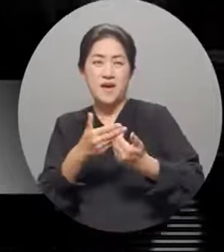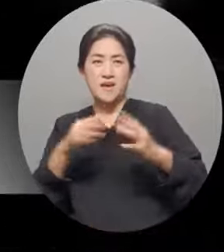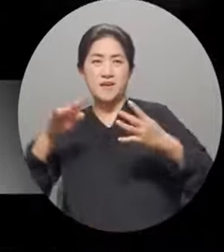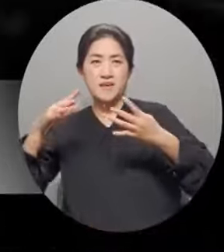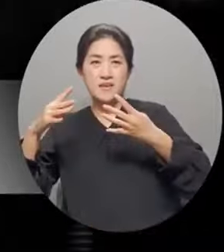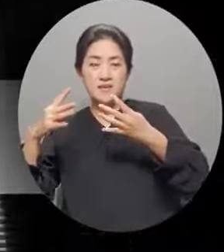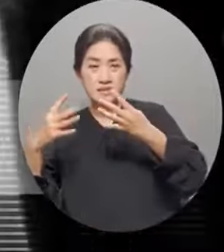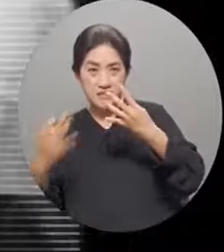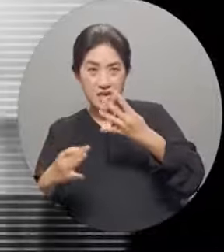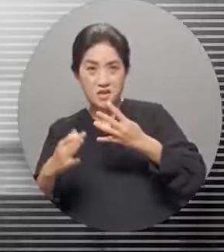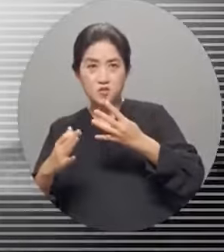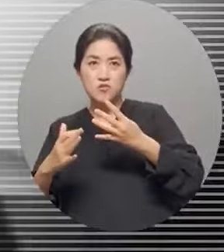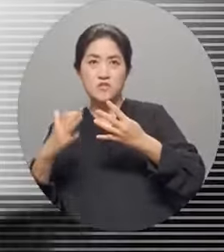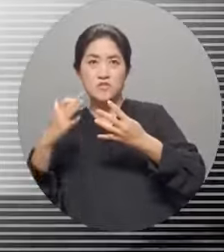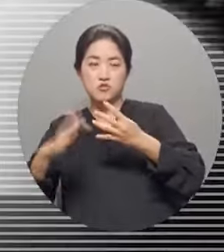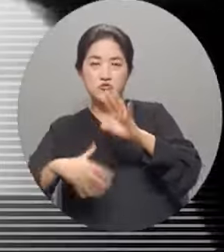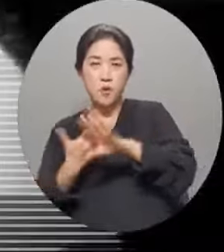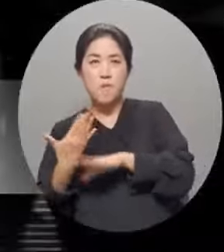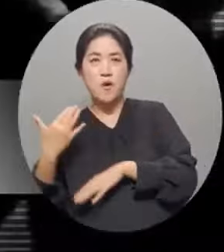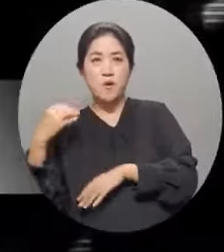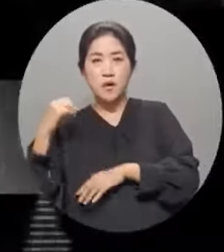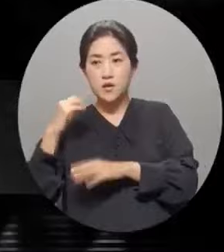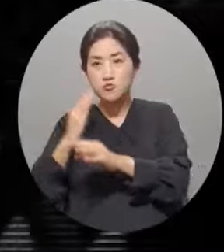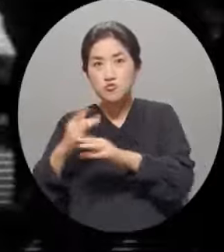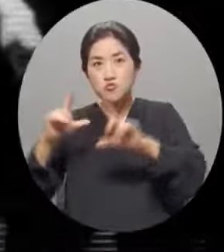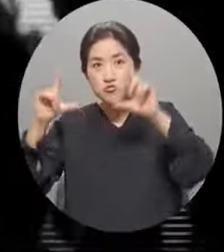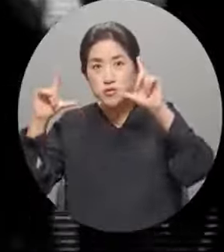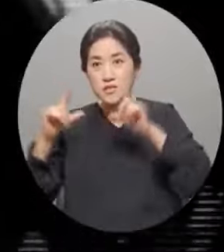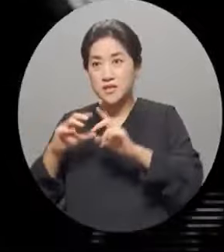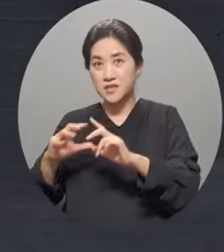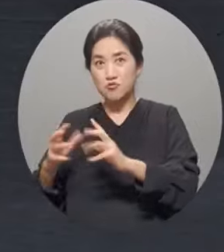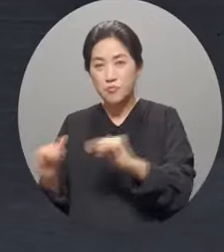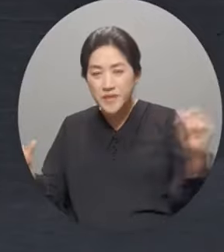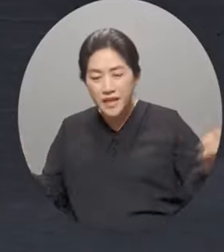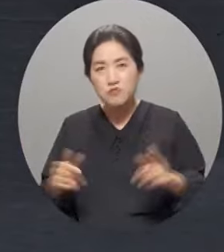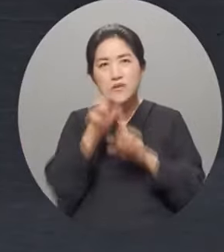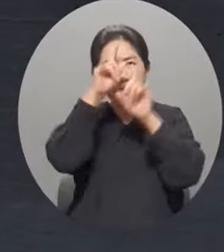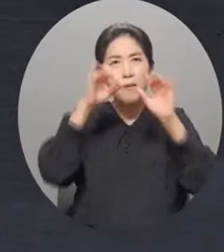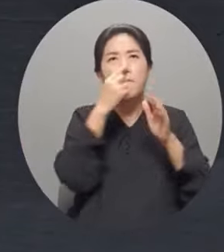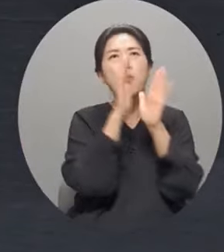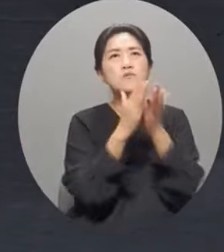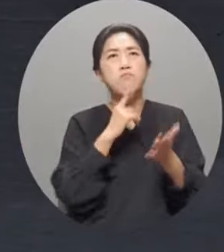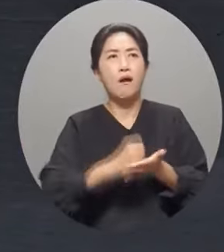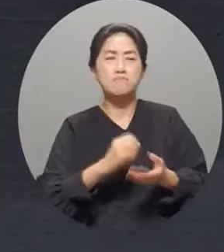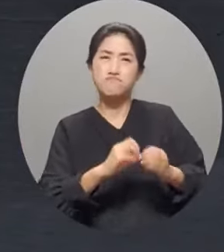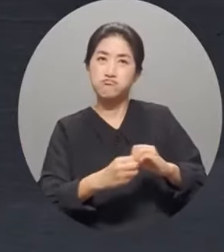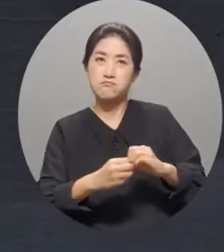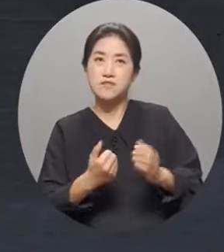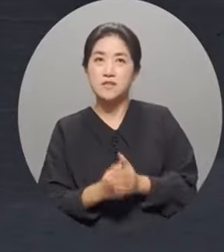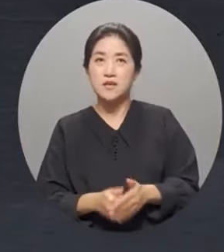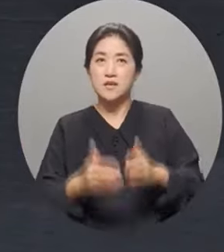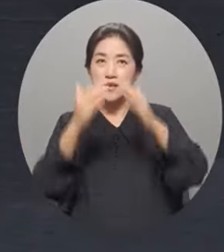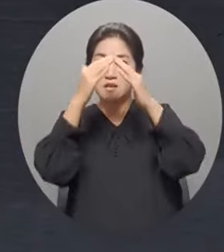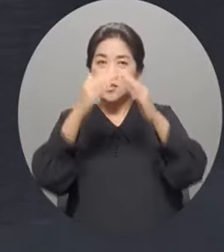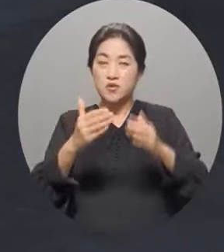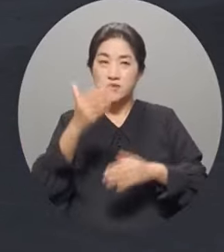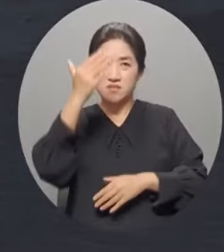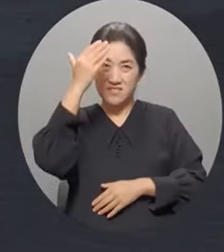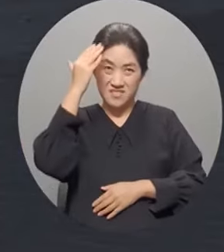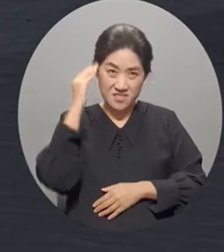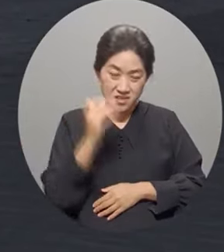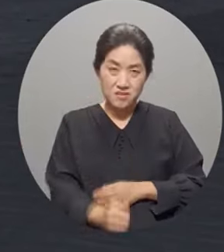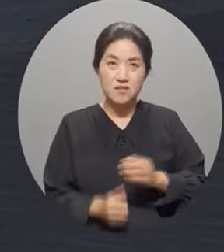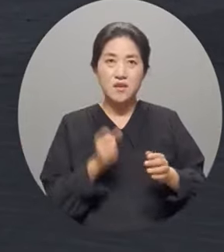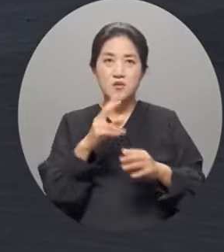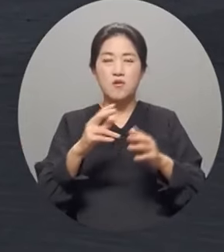주역은 이승만 대통령이란 황당한 주장을 펼치기도 합니다. 전두환 시절 여당 국회의원이었던 기념사업회